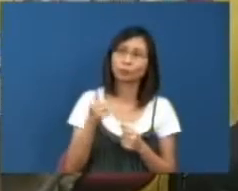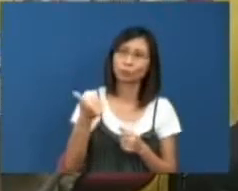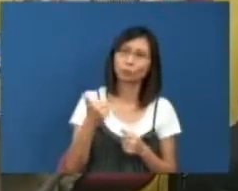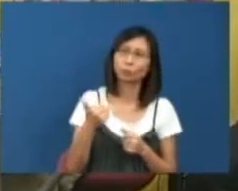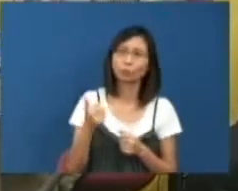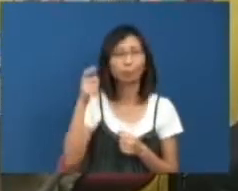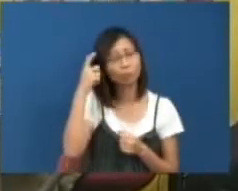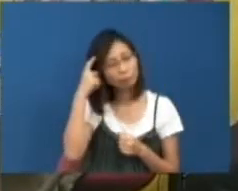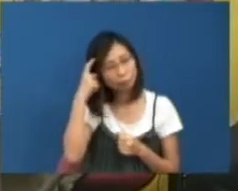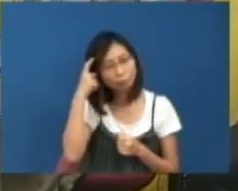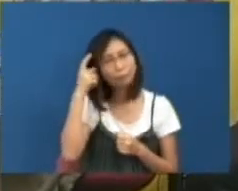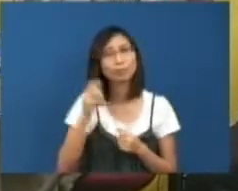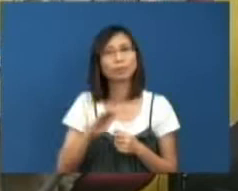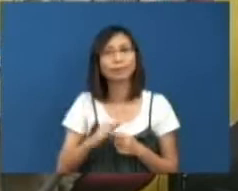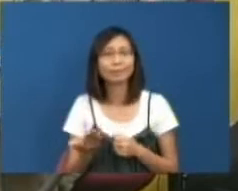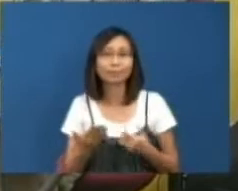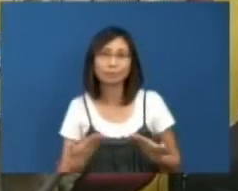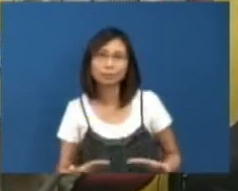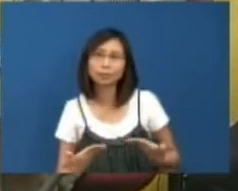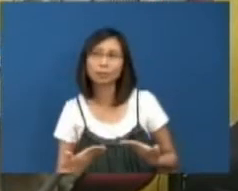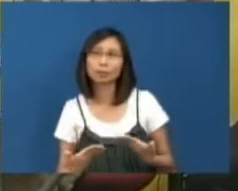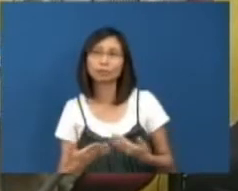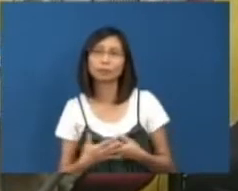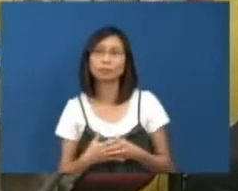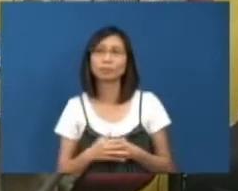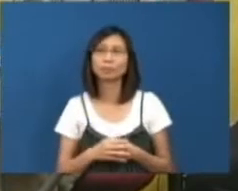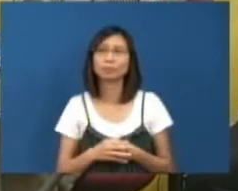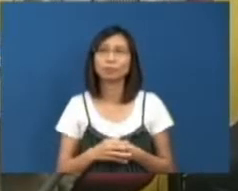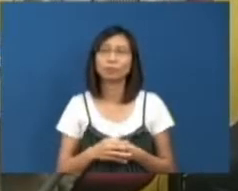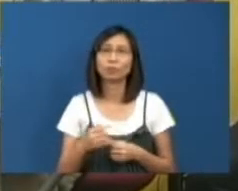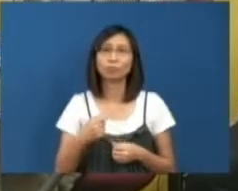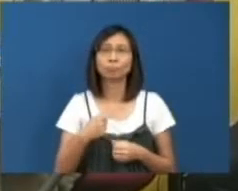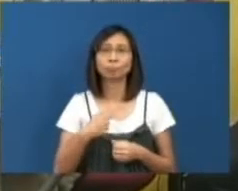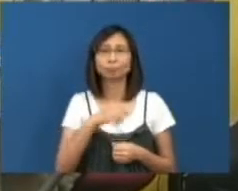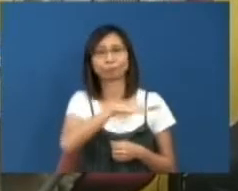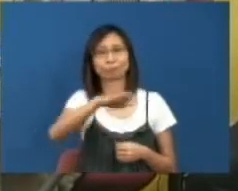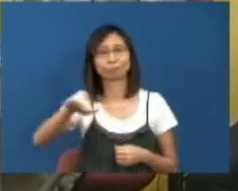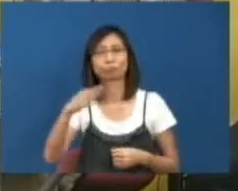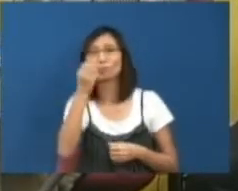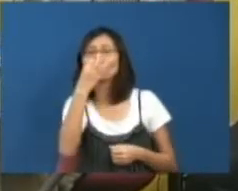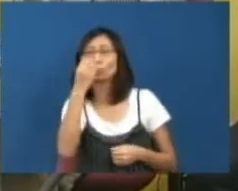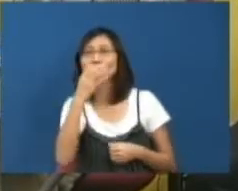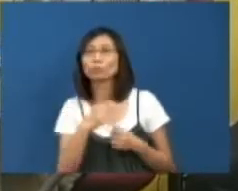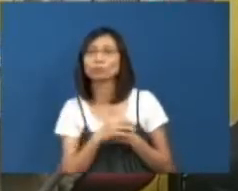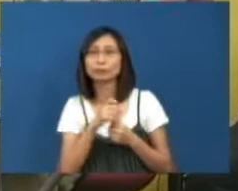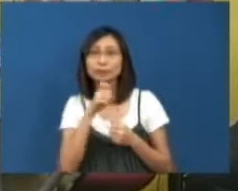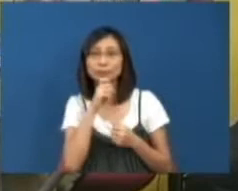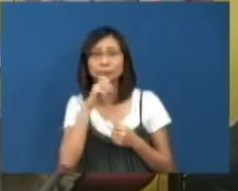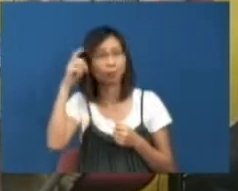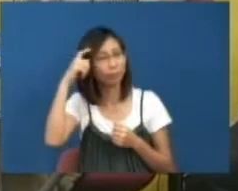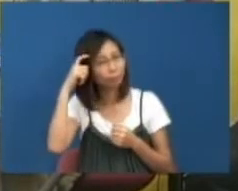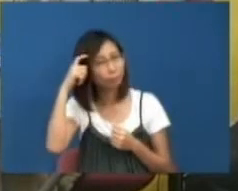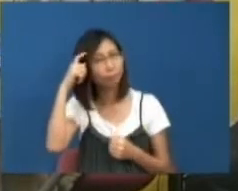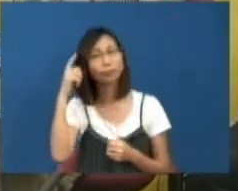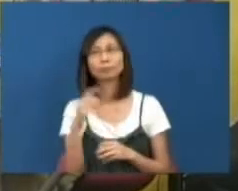嘅概念嚟嘅，不過而家咧就係我哋即係香港而家現有嗰個思維路線